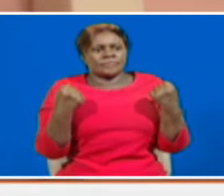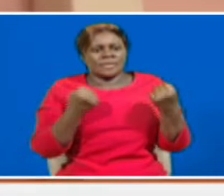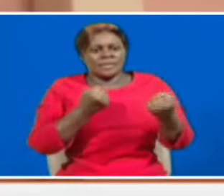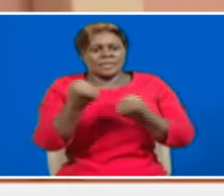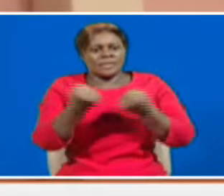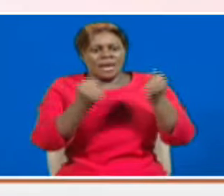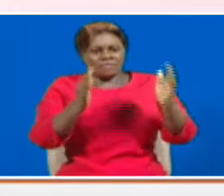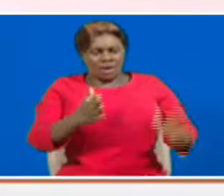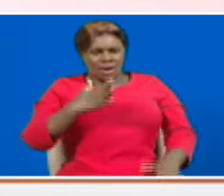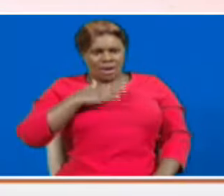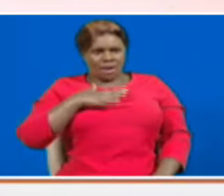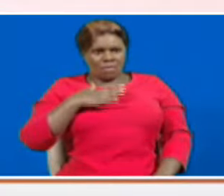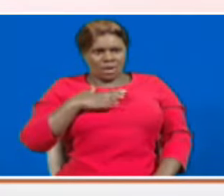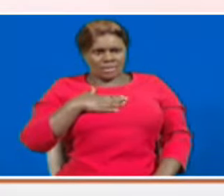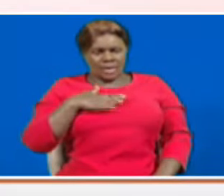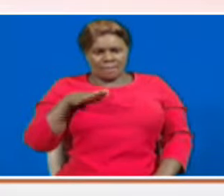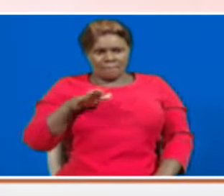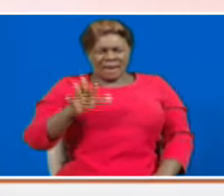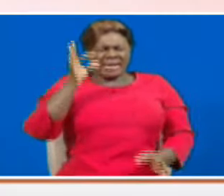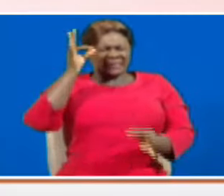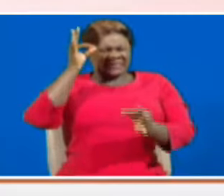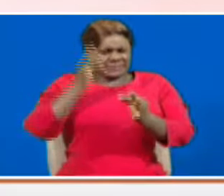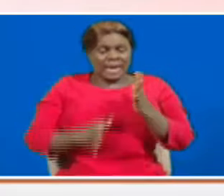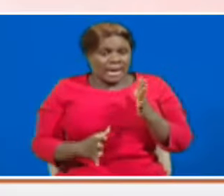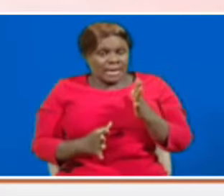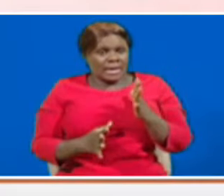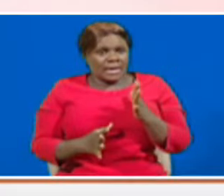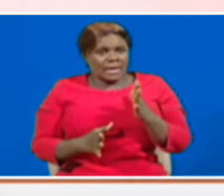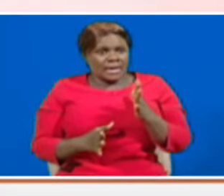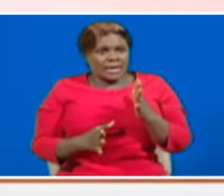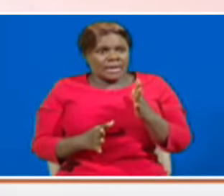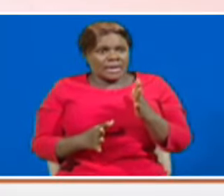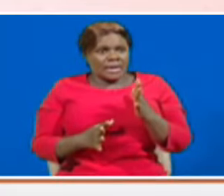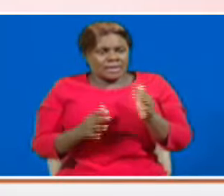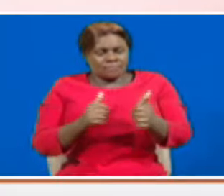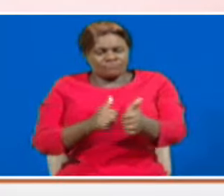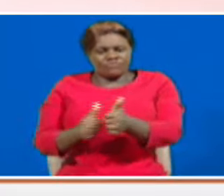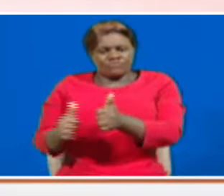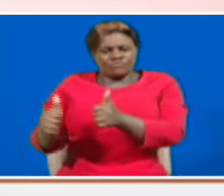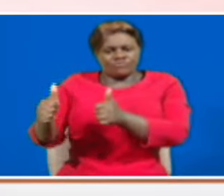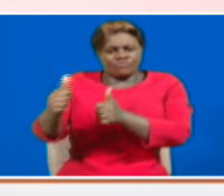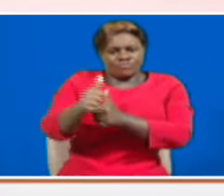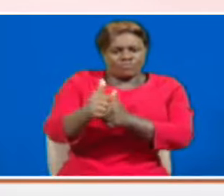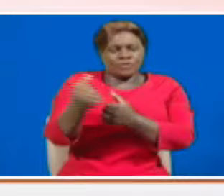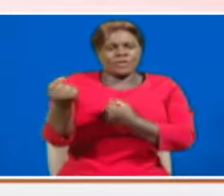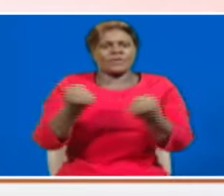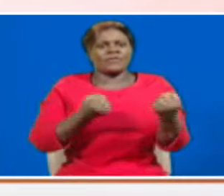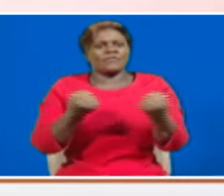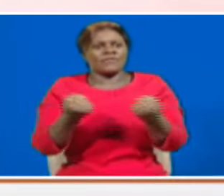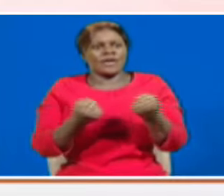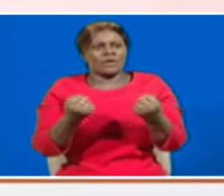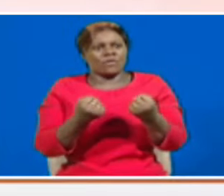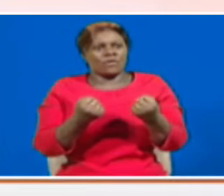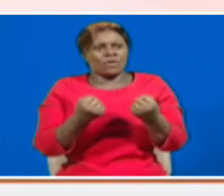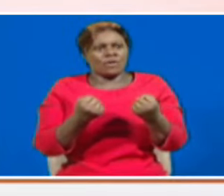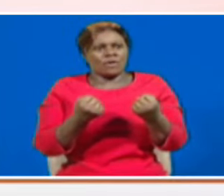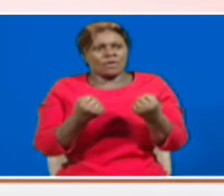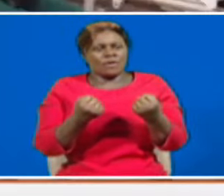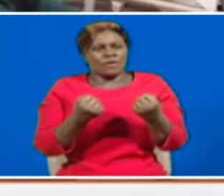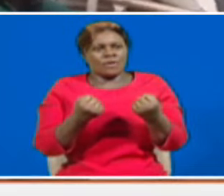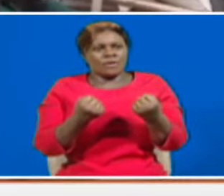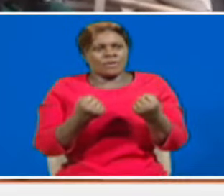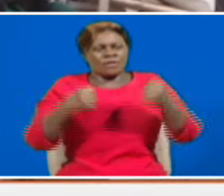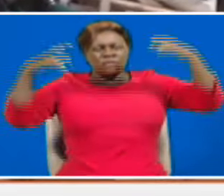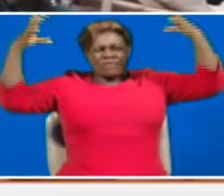driver wetu, juu alikuwa naenda kwa mbio, aliovertake gari. Na juu ya mvua, na low